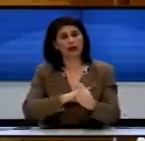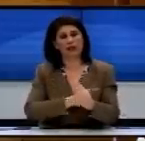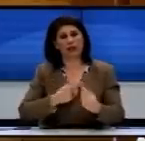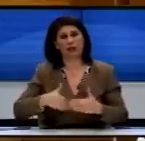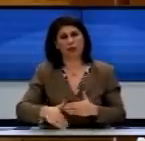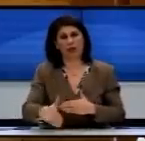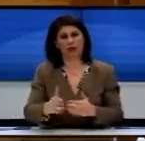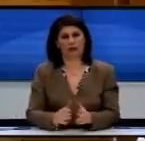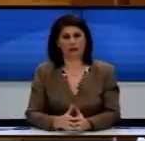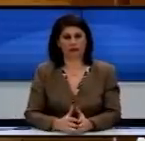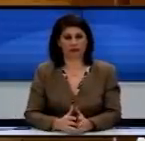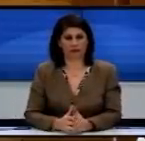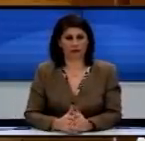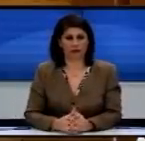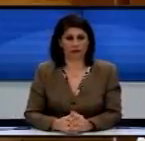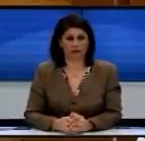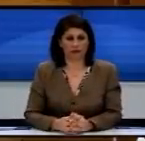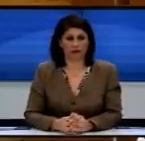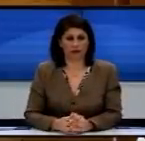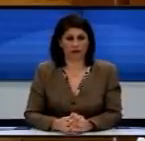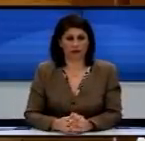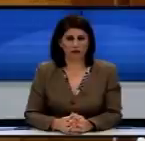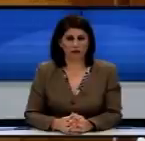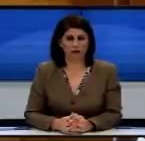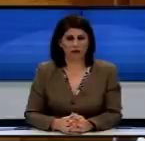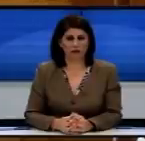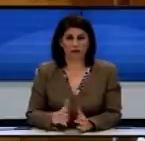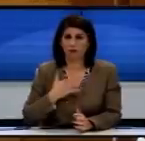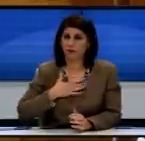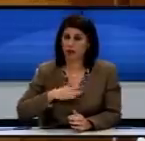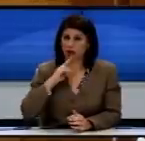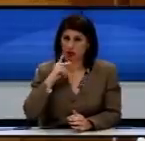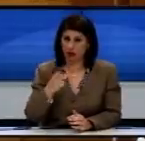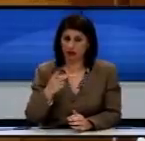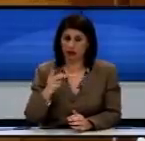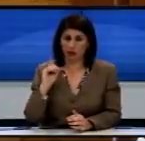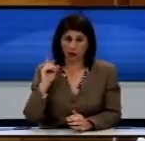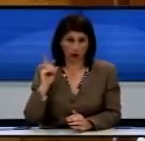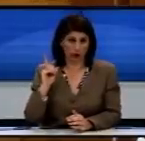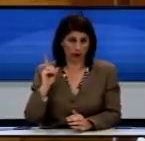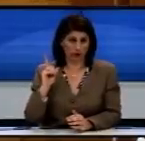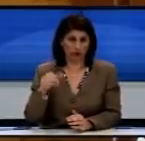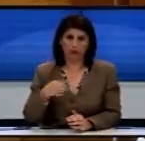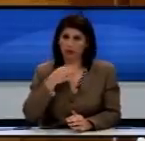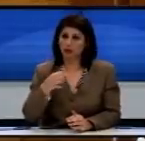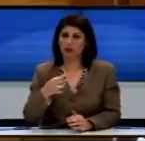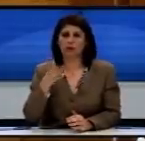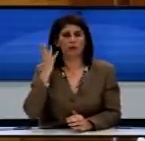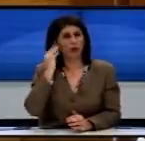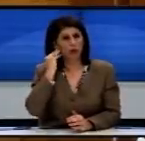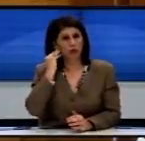μέλλον. Κύριε Σκυρισάνφη, θα ήθελα να απαντήσω πρωτίστως στις τοποθετήσεις που